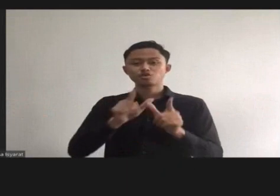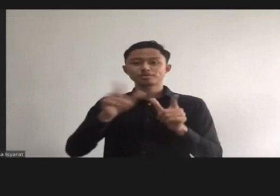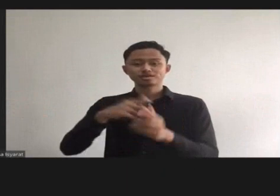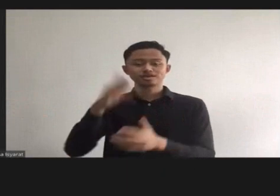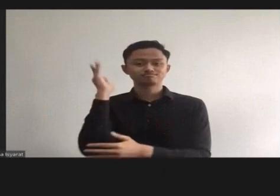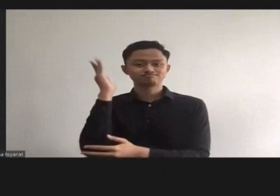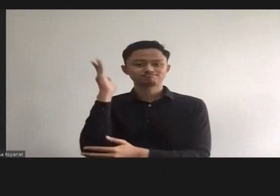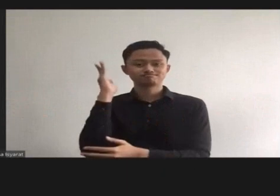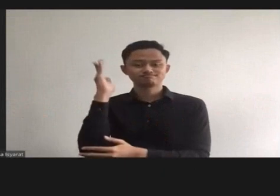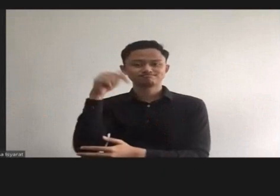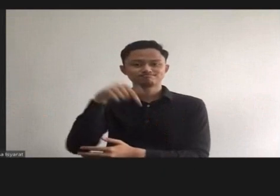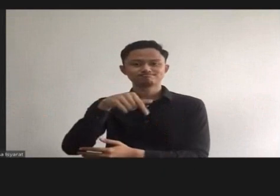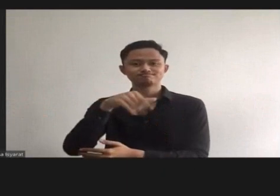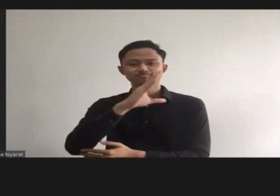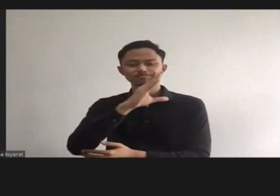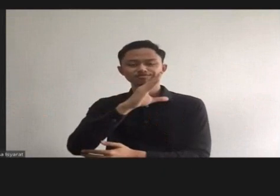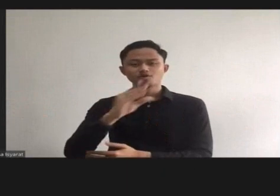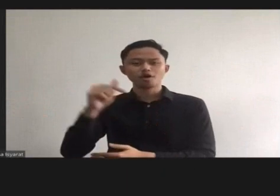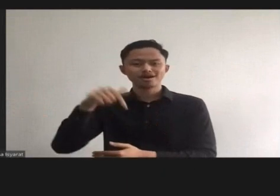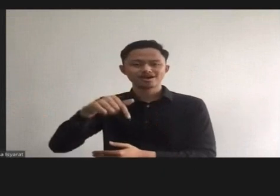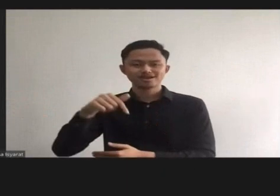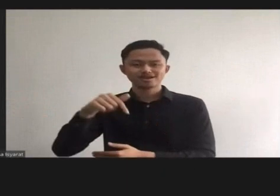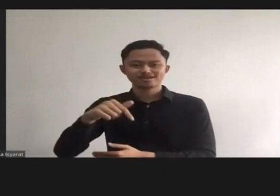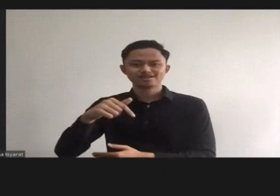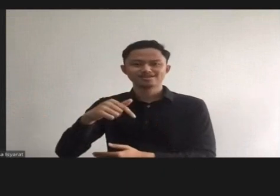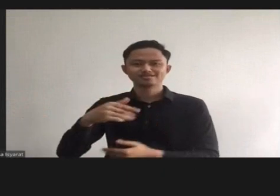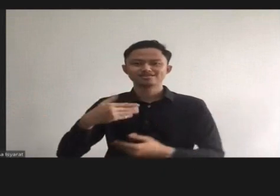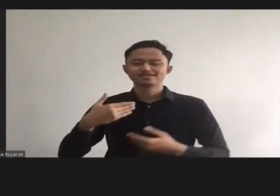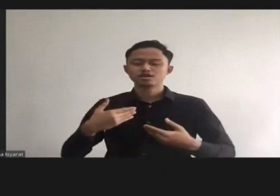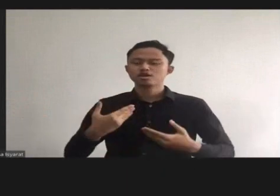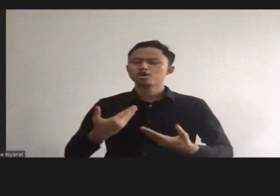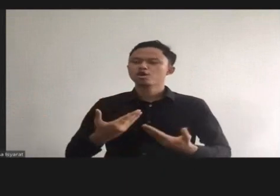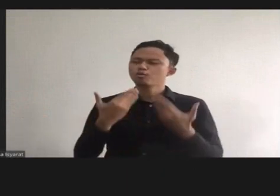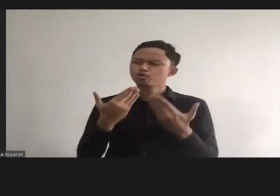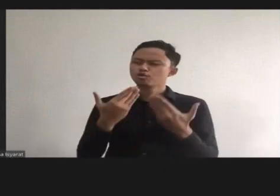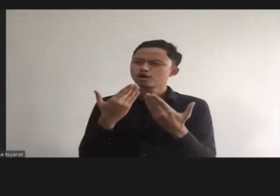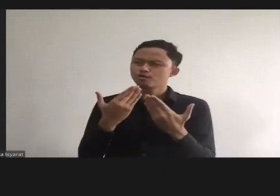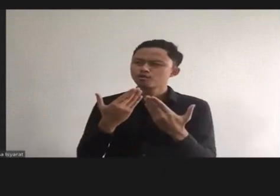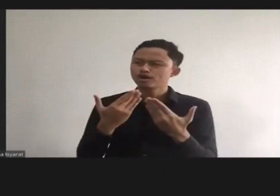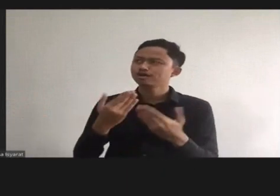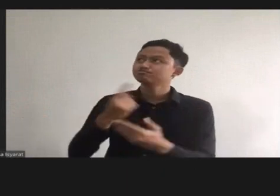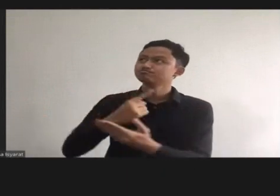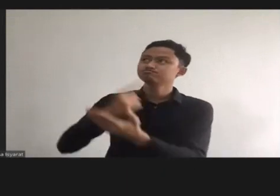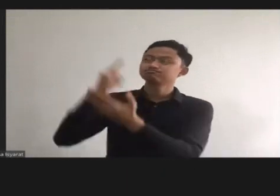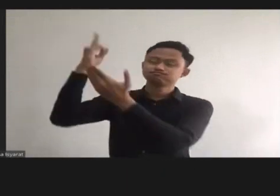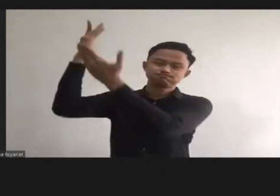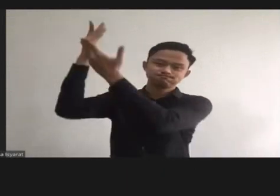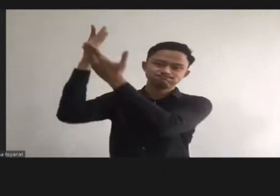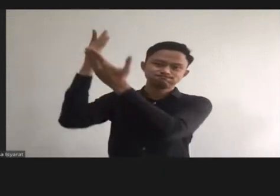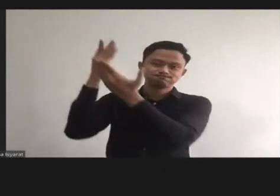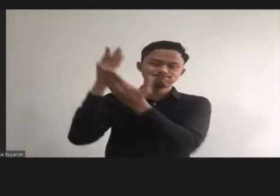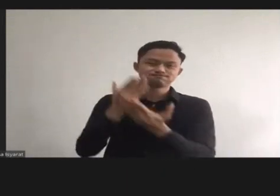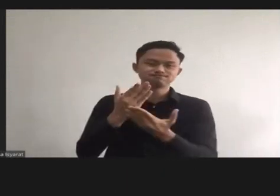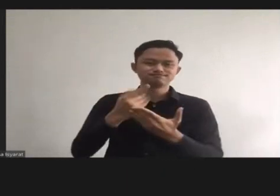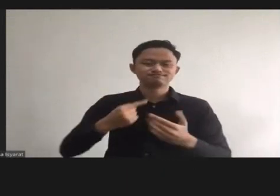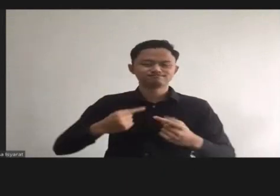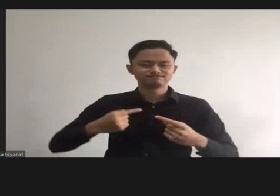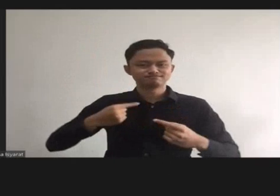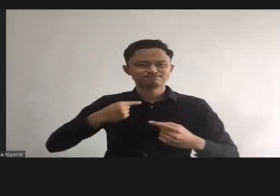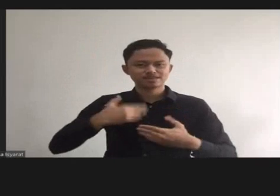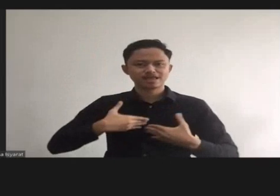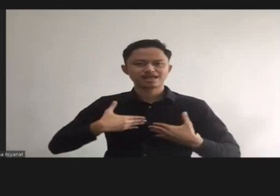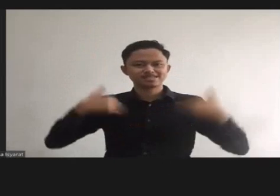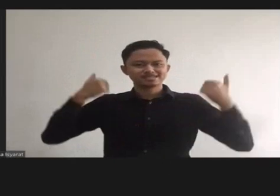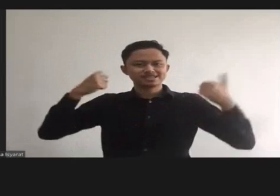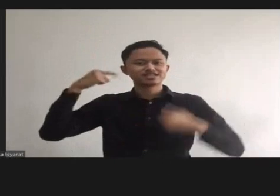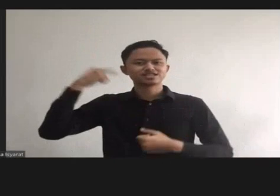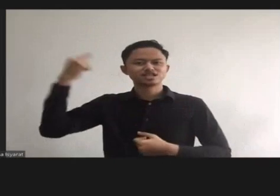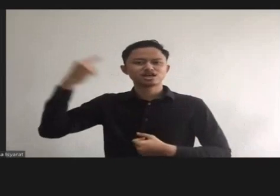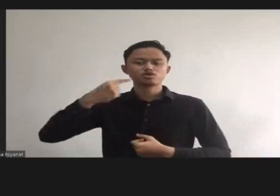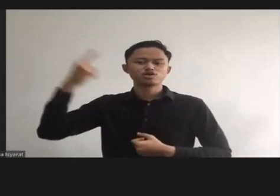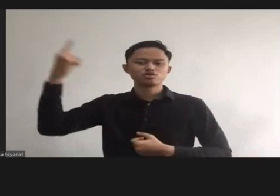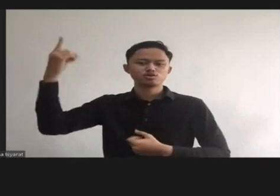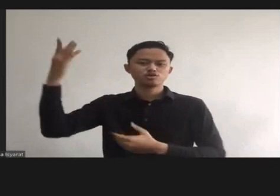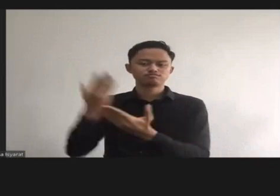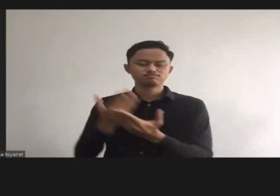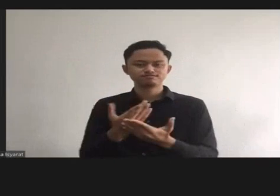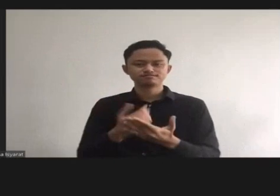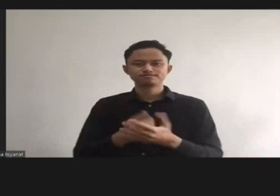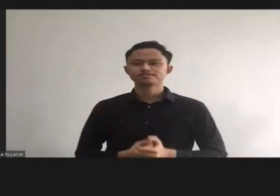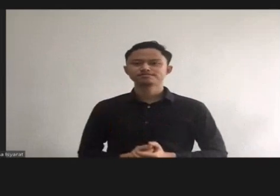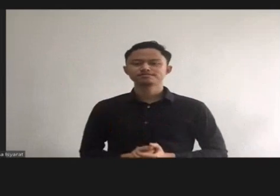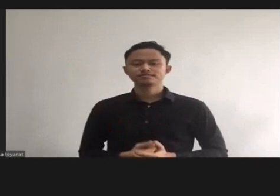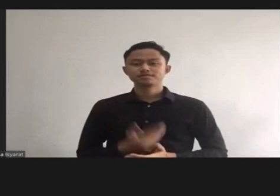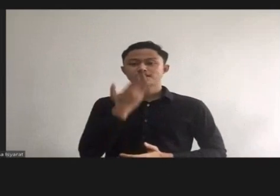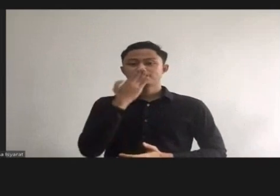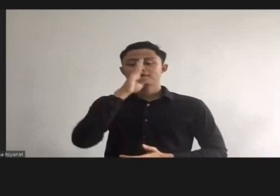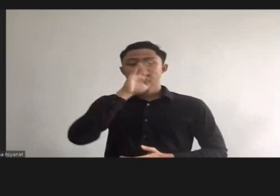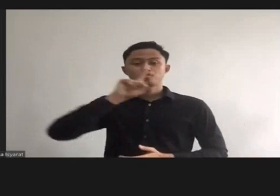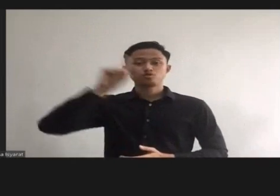yang selalu mudah-mudahan diberikan kesehatan dan perlindungan oleh Allah Subhanahu wa Ta'ala. Alhamdulillah, pada sore